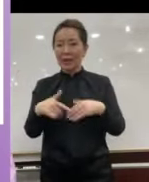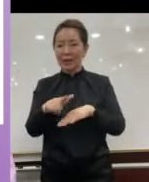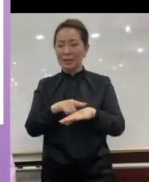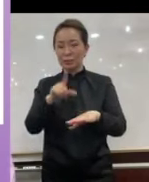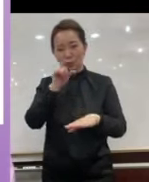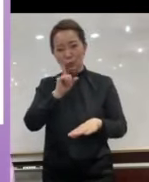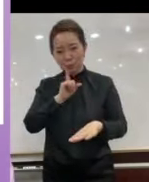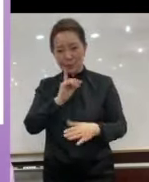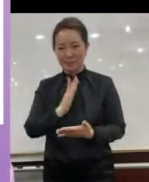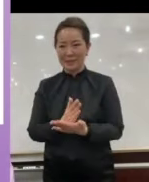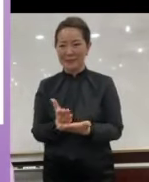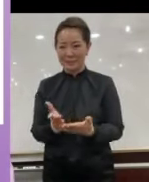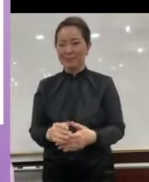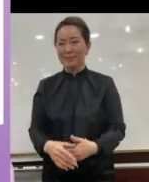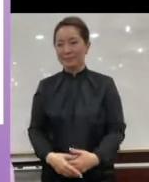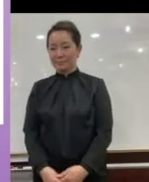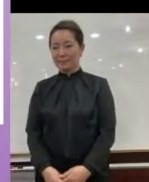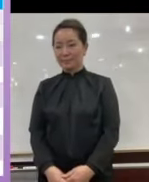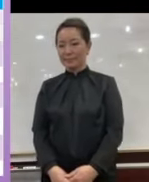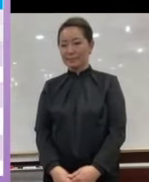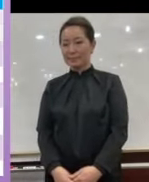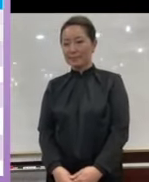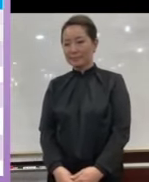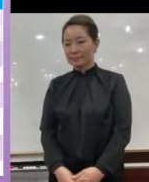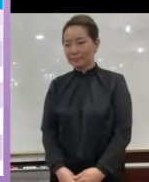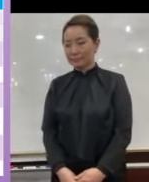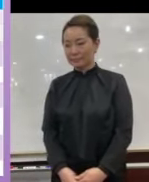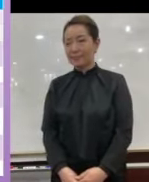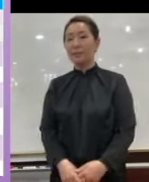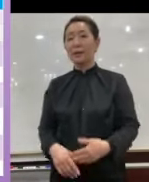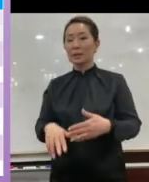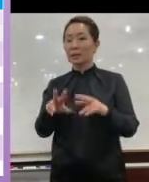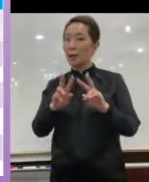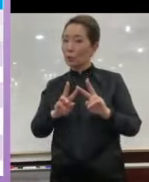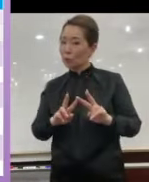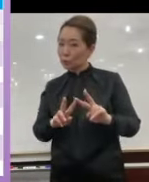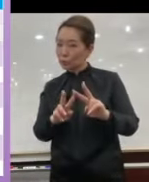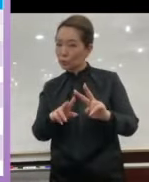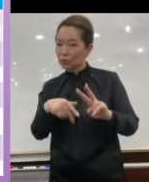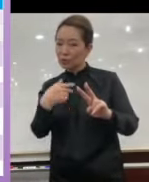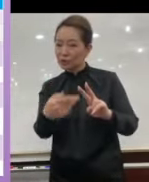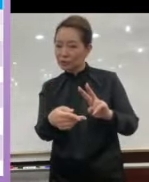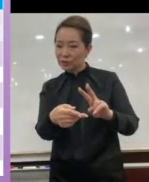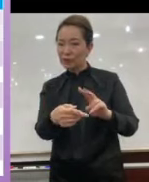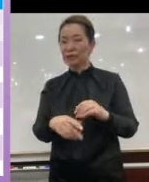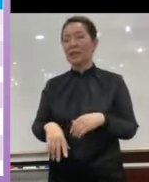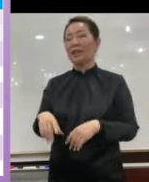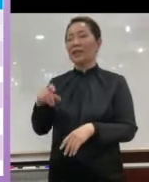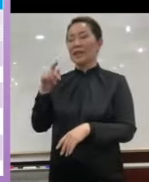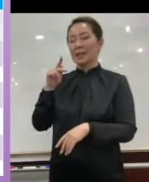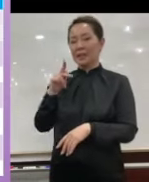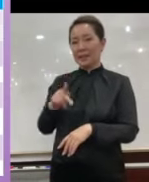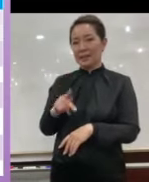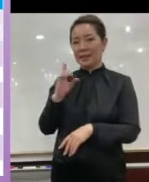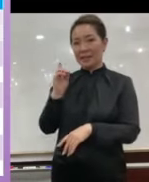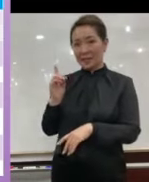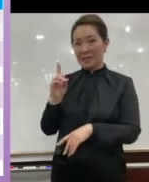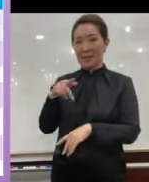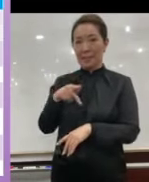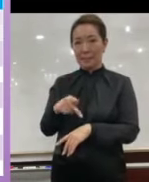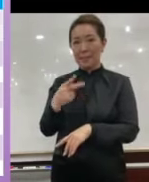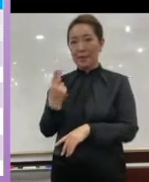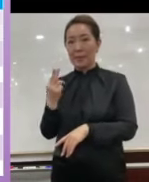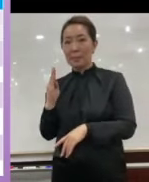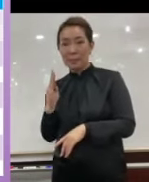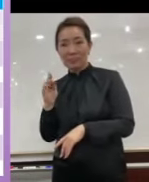байгаамаа. Хай. За ингээд үргэлжлүүлээд бид нар DPAP-ийн зорилго ба хөрх